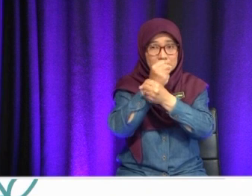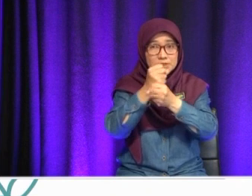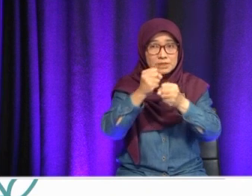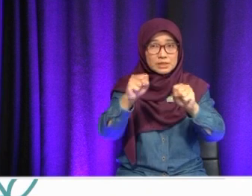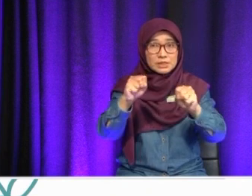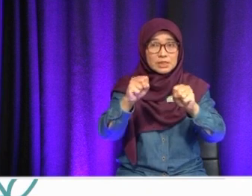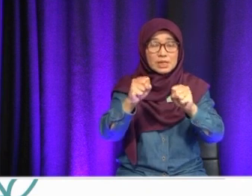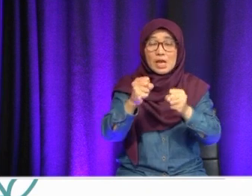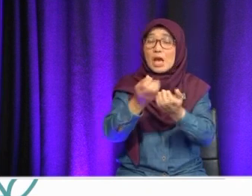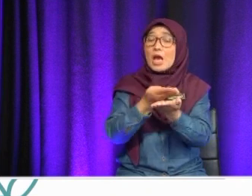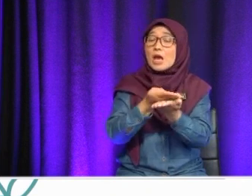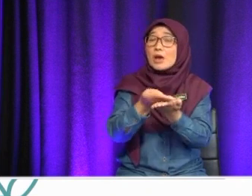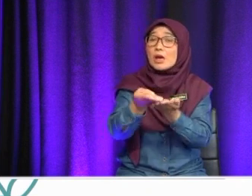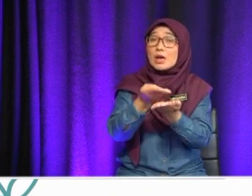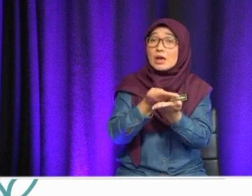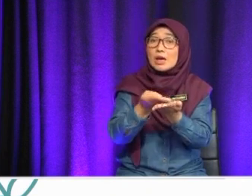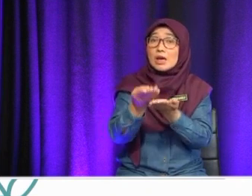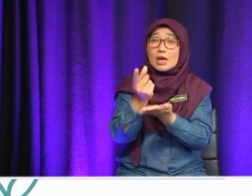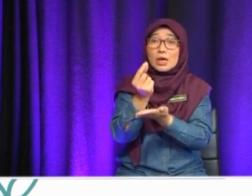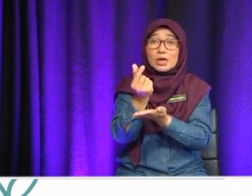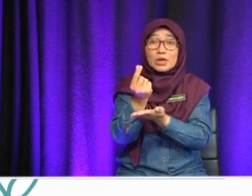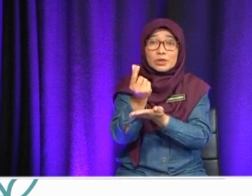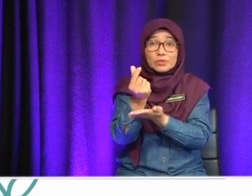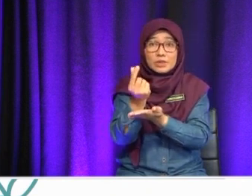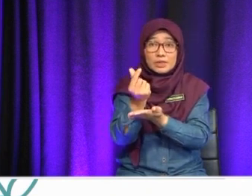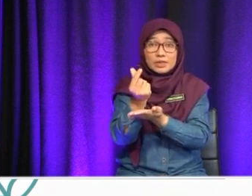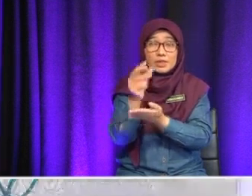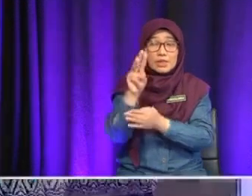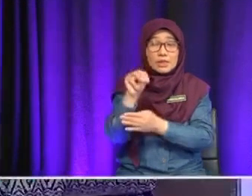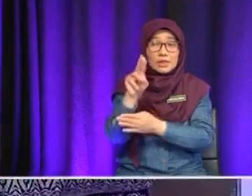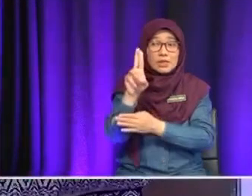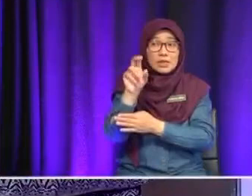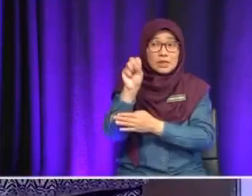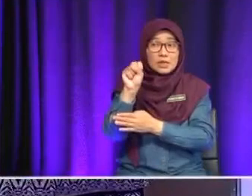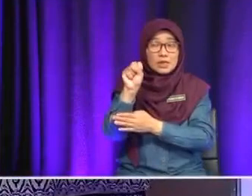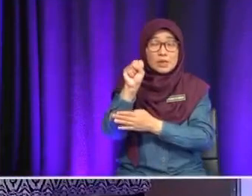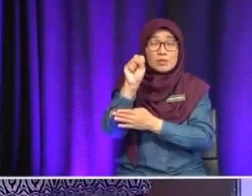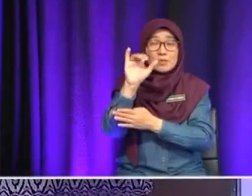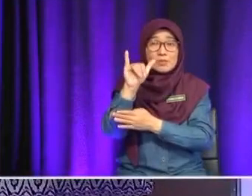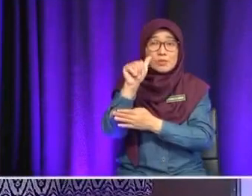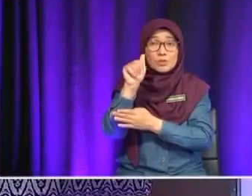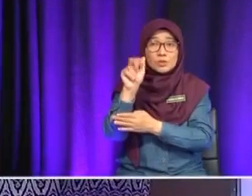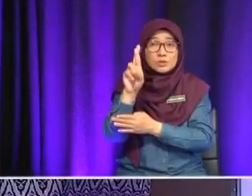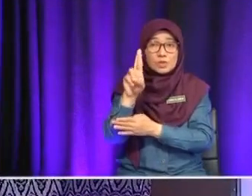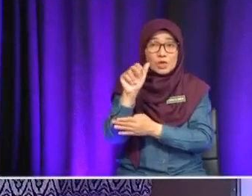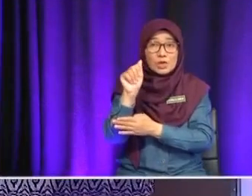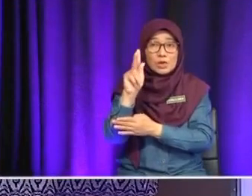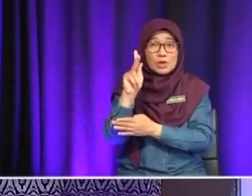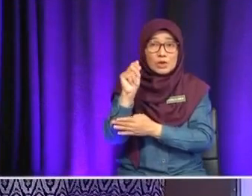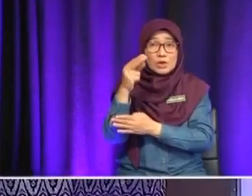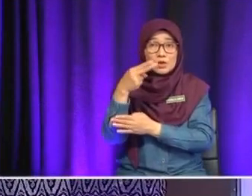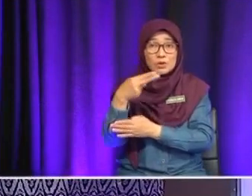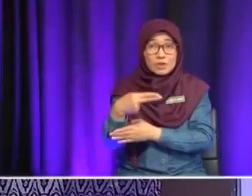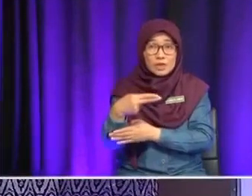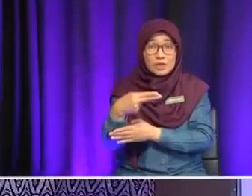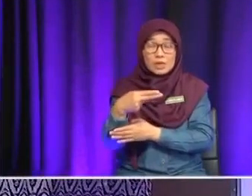musyarakah tanpa mengenakan kadar faedah. Jadi, untuk perkongsian musyarakah, dia